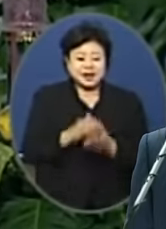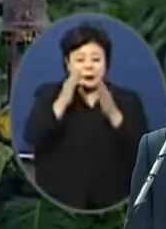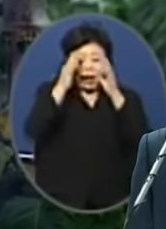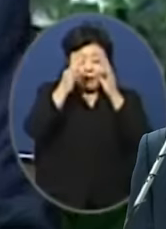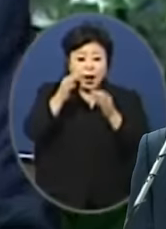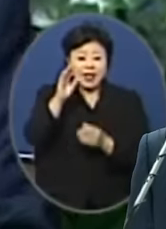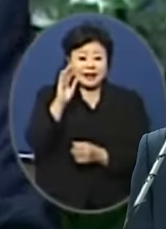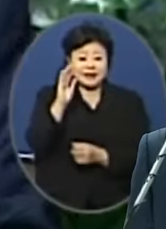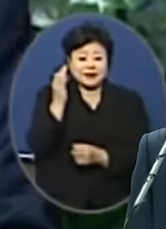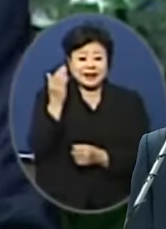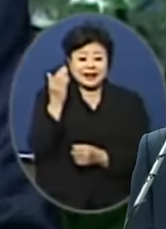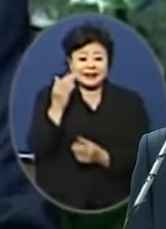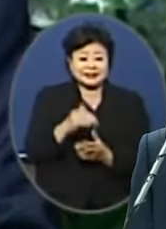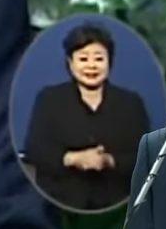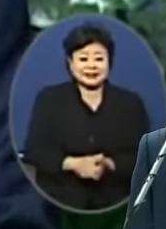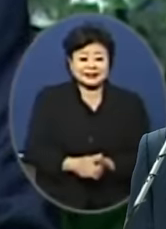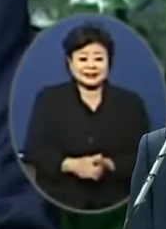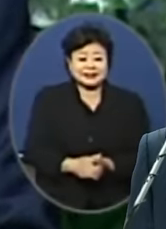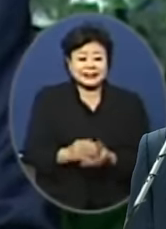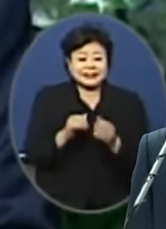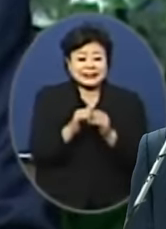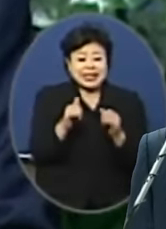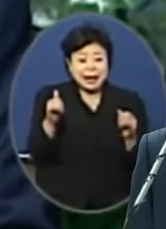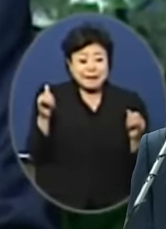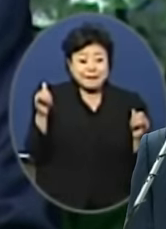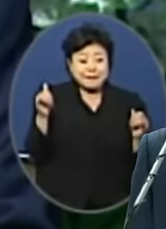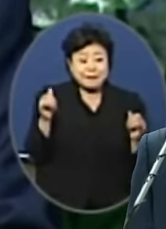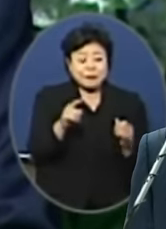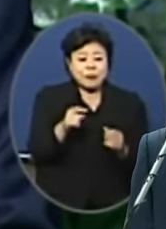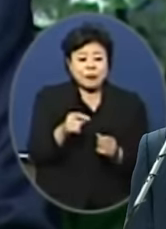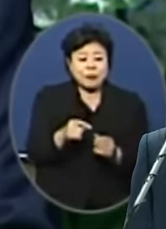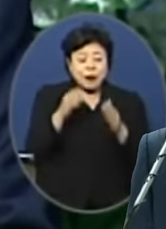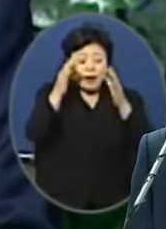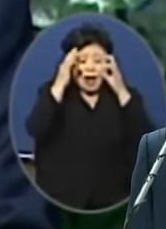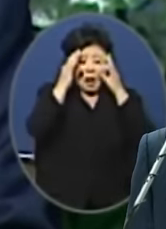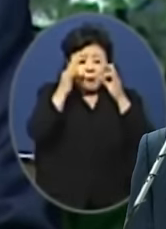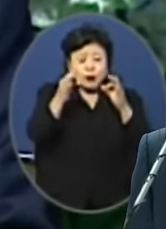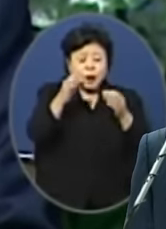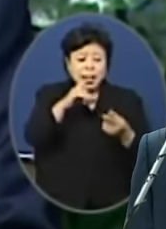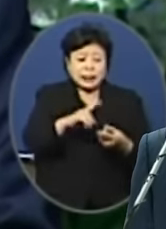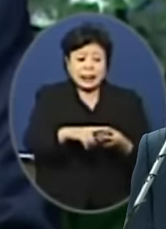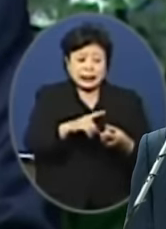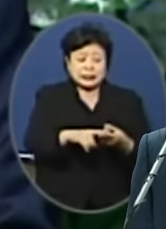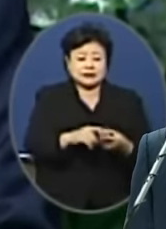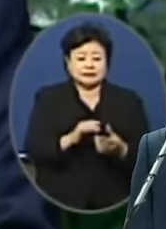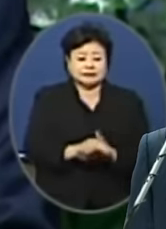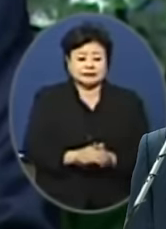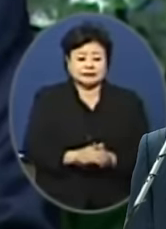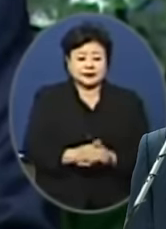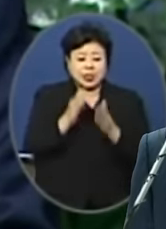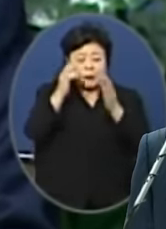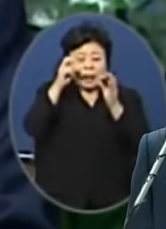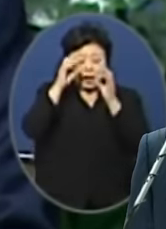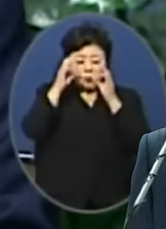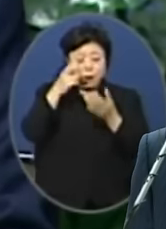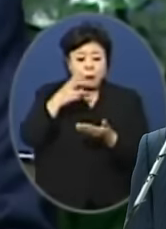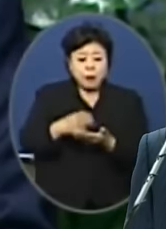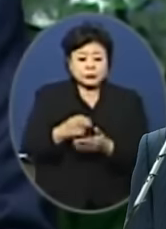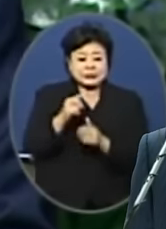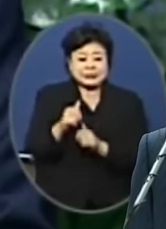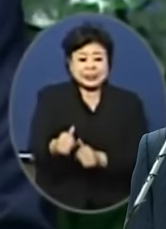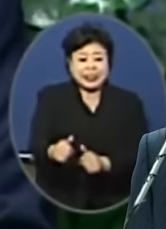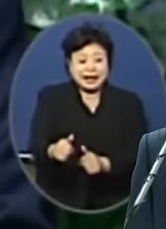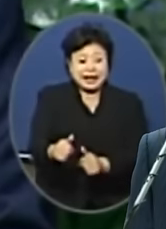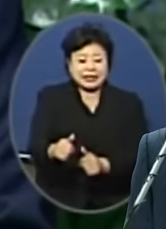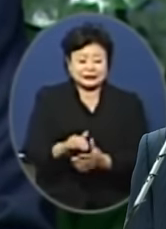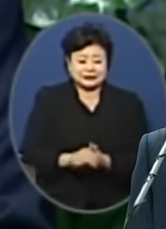바라봐야 되는 것입니다. 사람이 무엇을 바라보는가, 그 바라봄의 법칙을 쫓아서